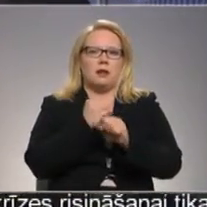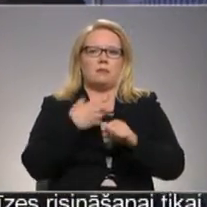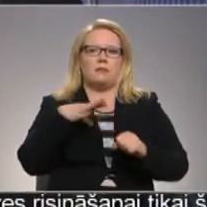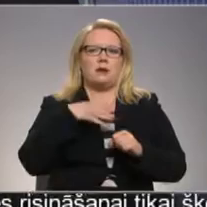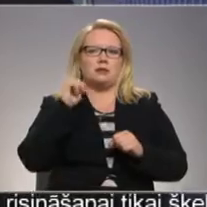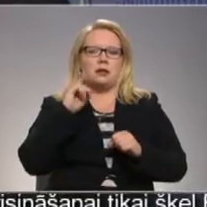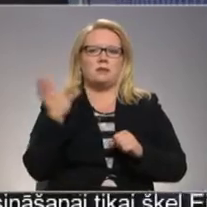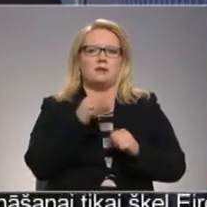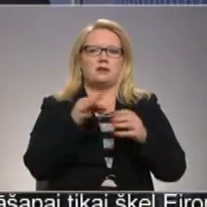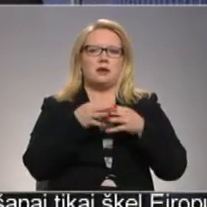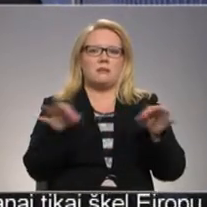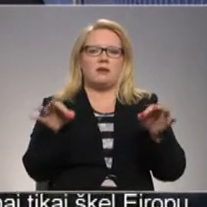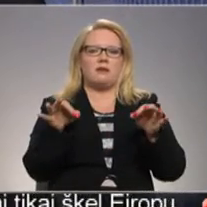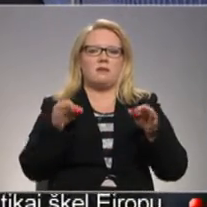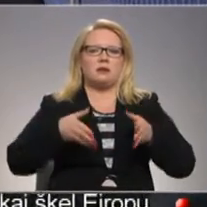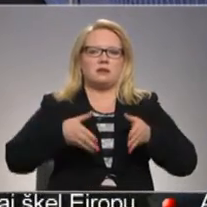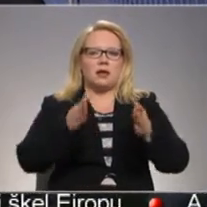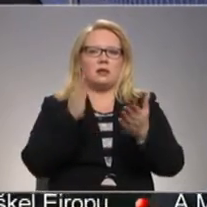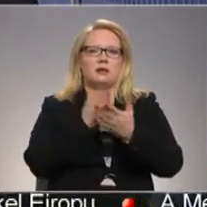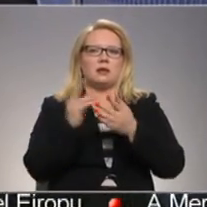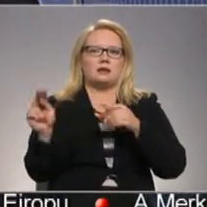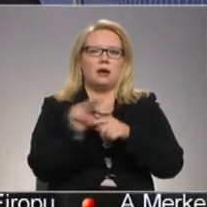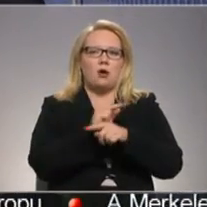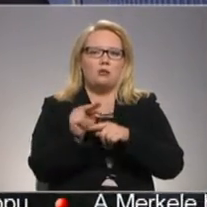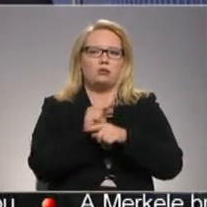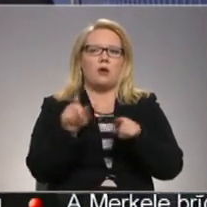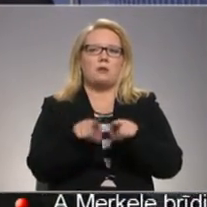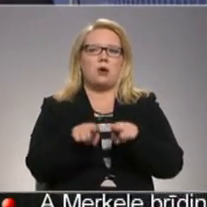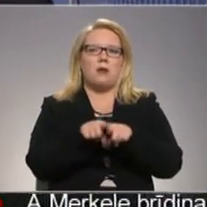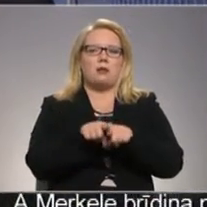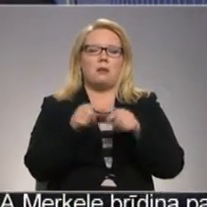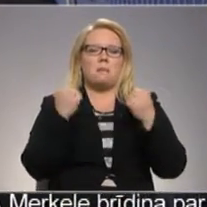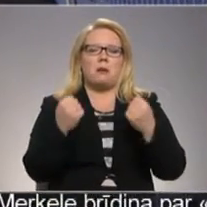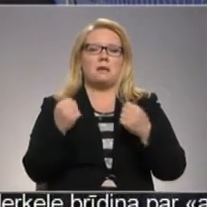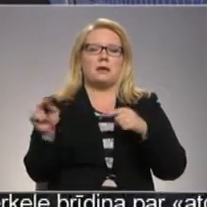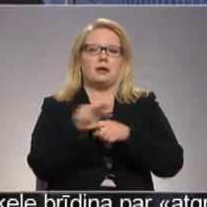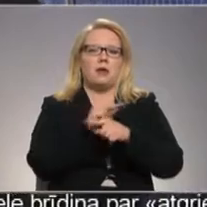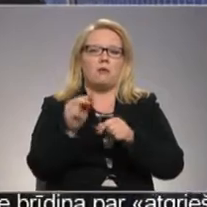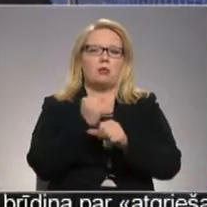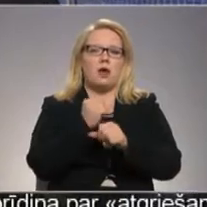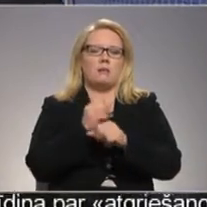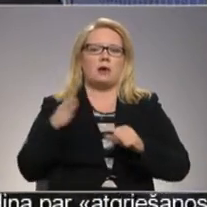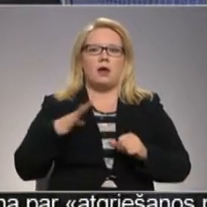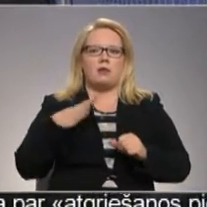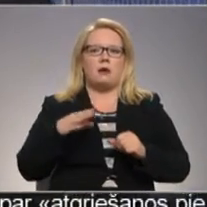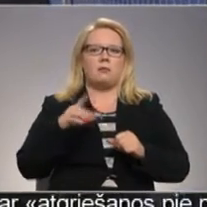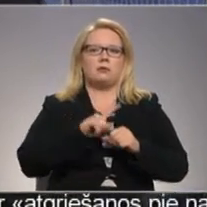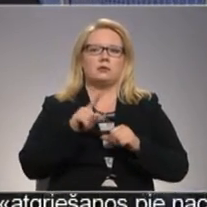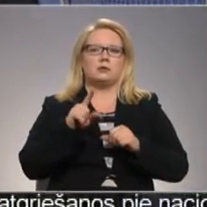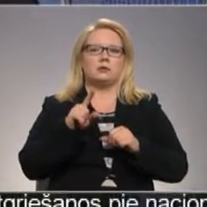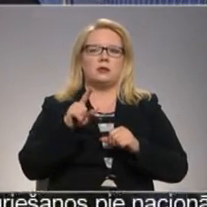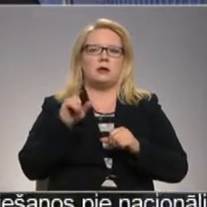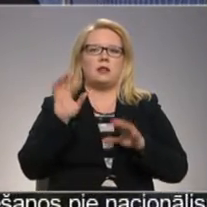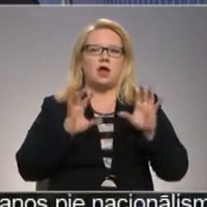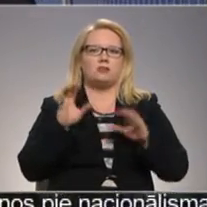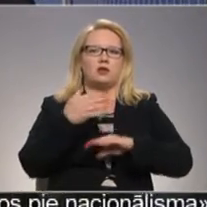zinām, ka visa Brīvības ielā tiks rekonstruēta tāpatās pamatīgi remontdarbi gaidāmi uz Lāčplēša